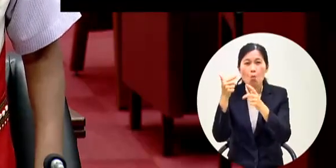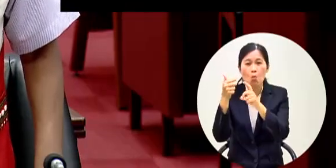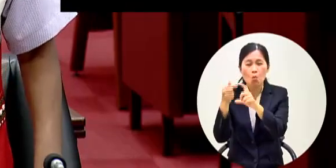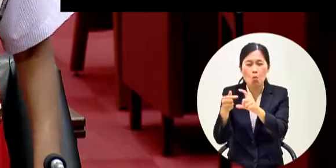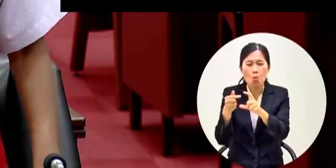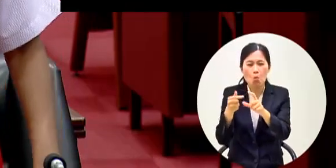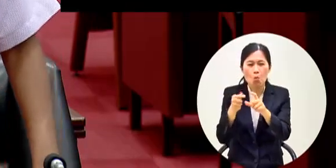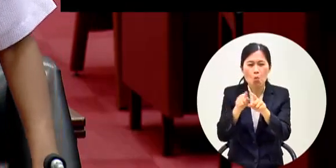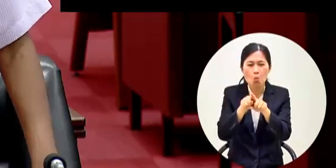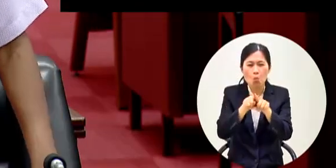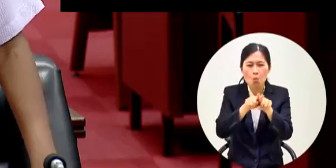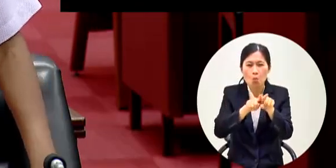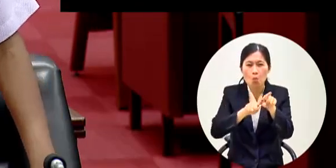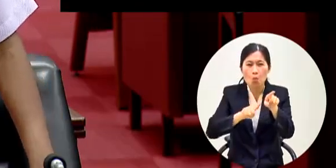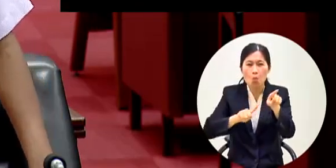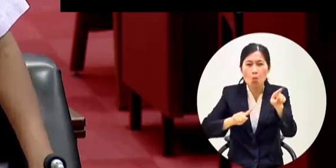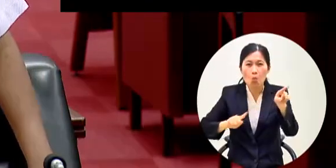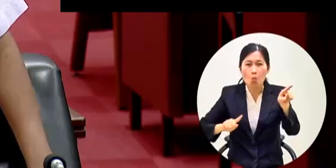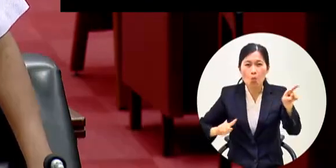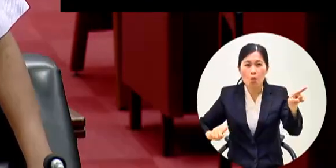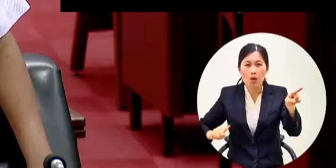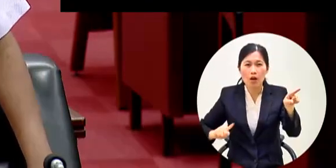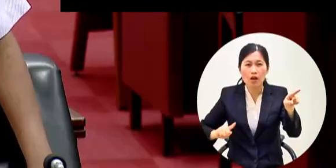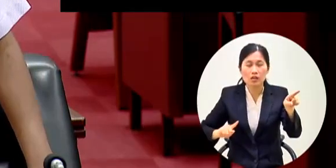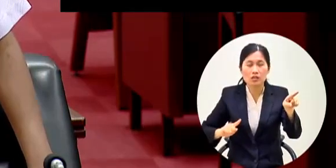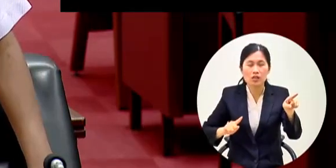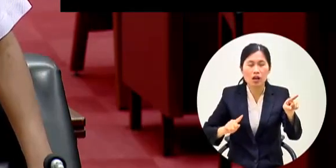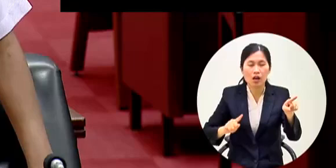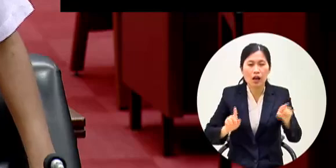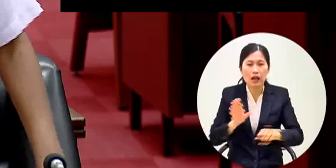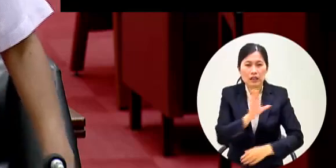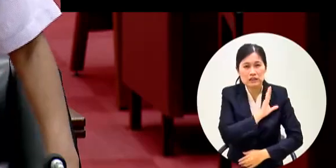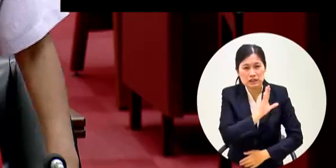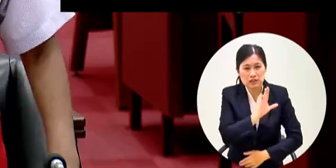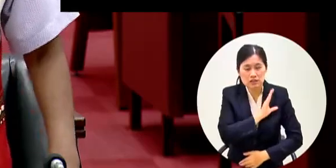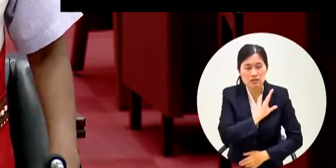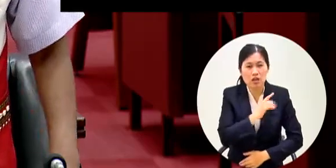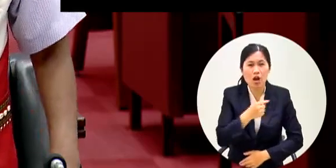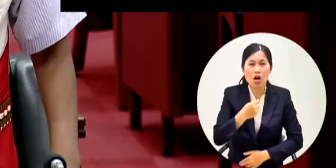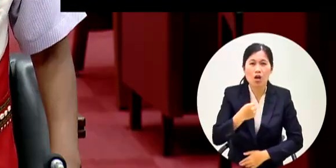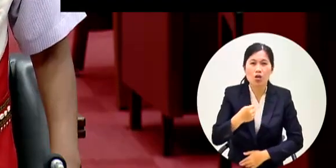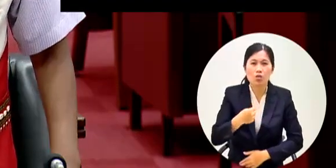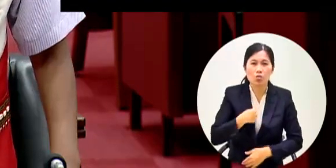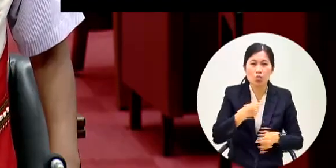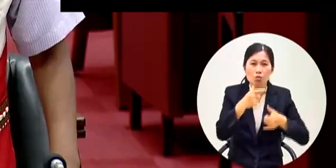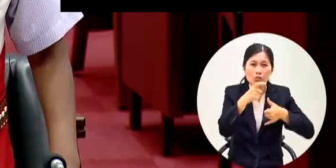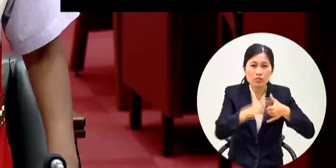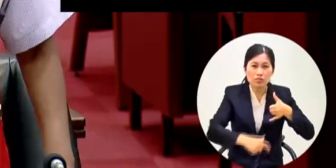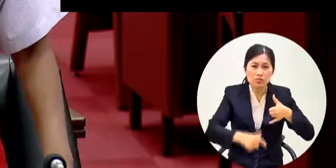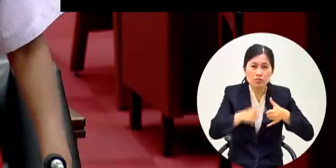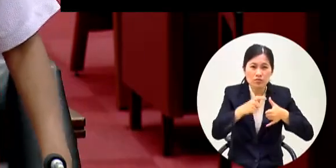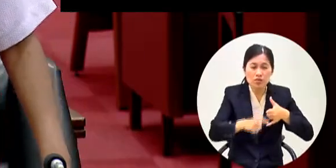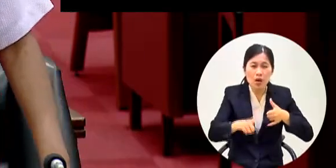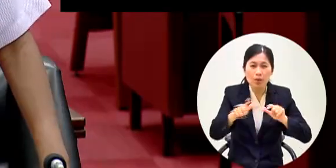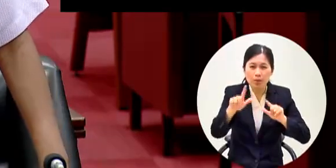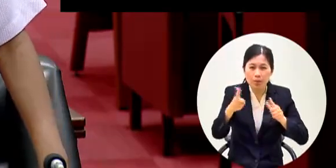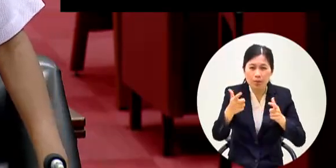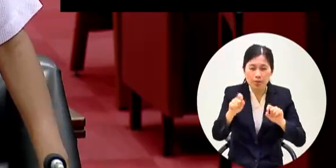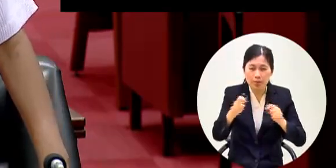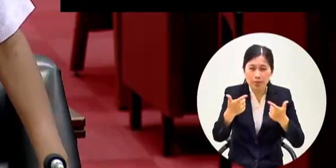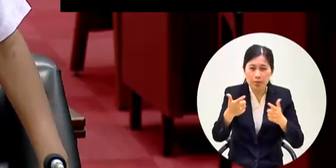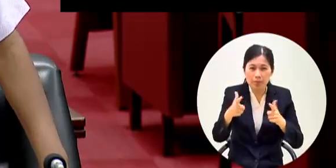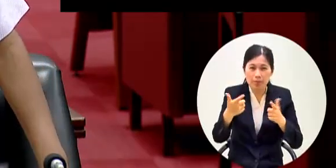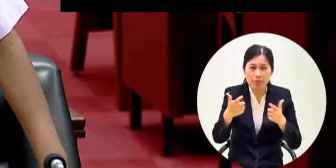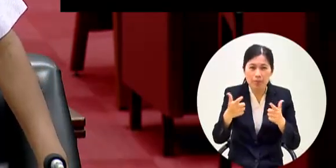越来越远。当然本席也不是说要